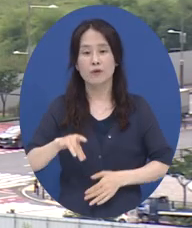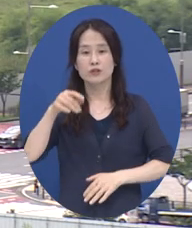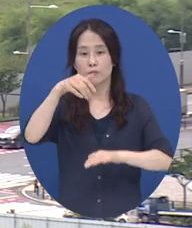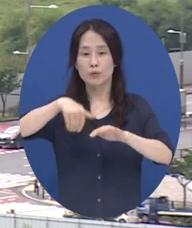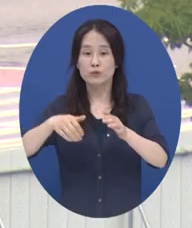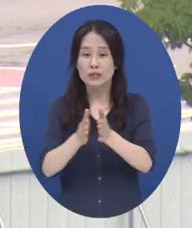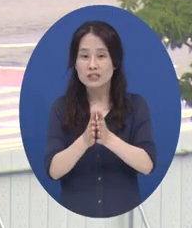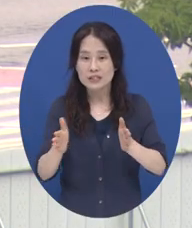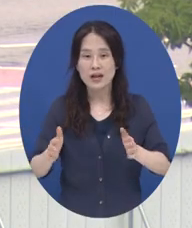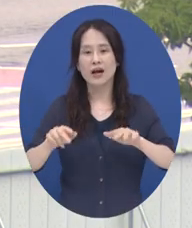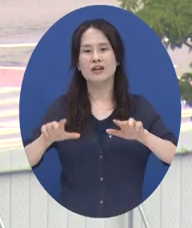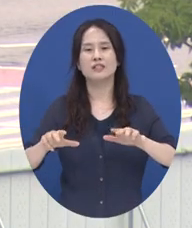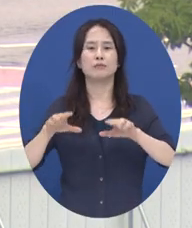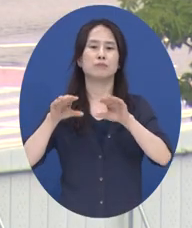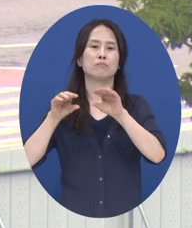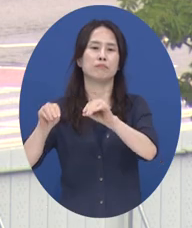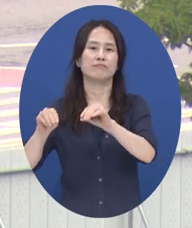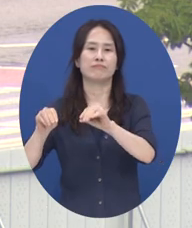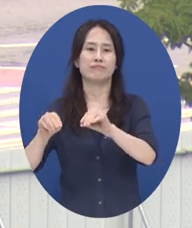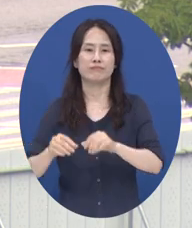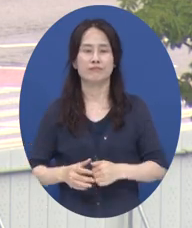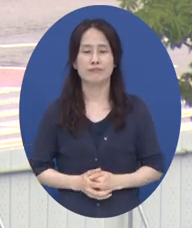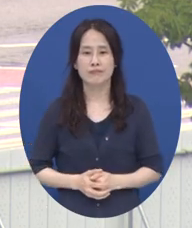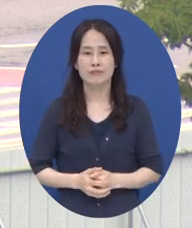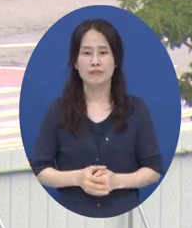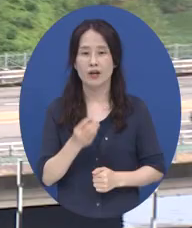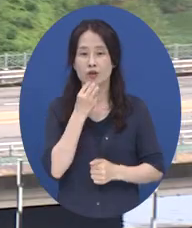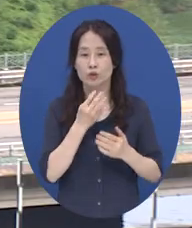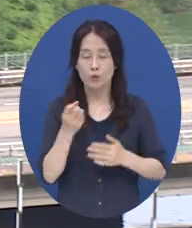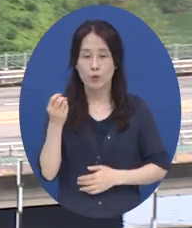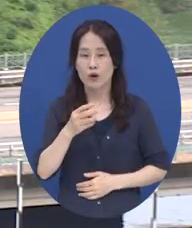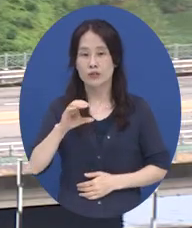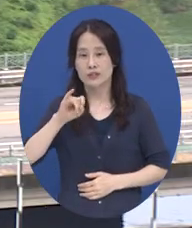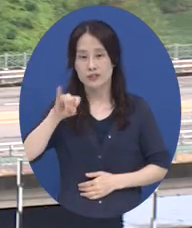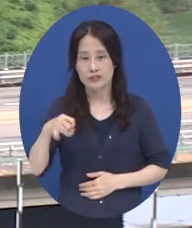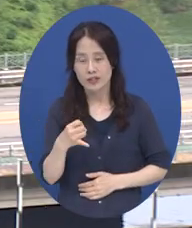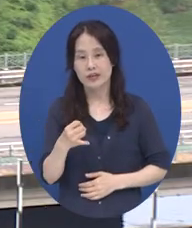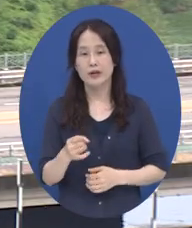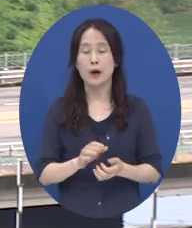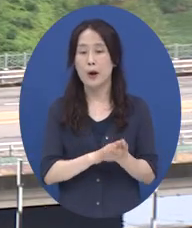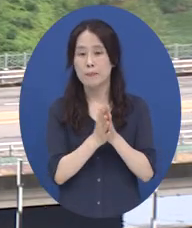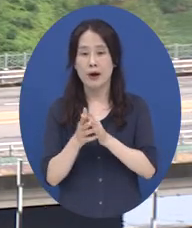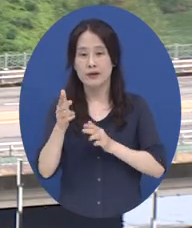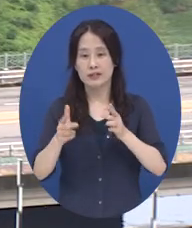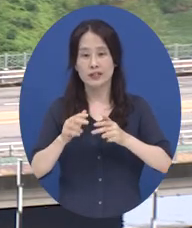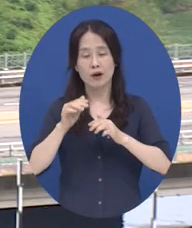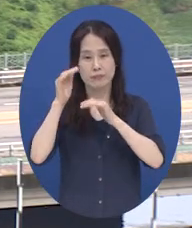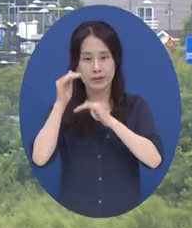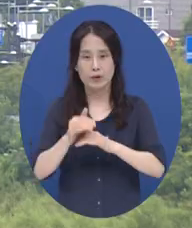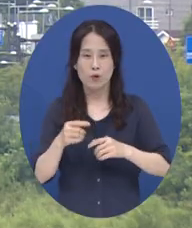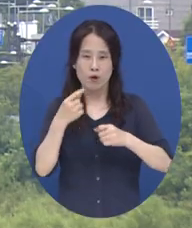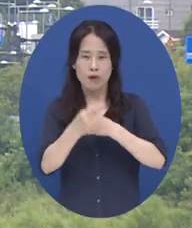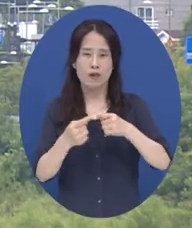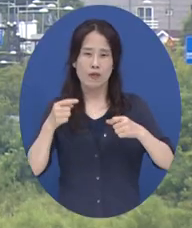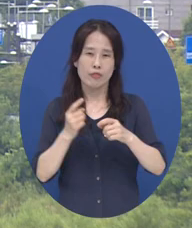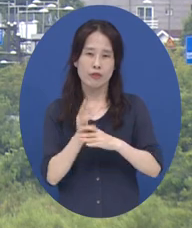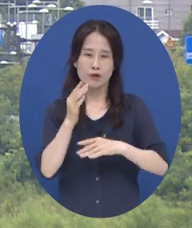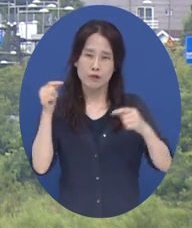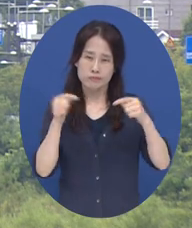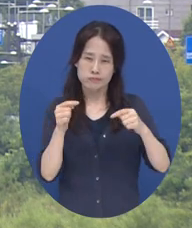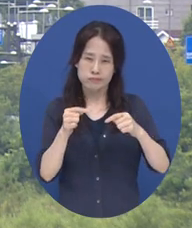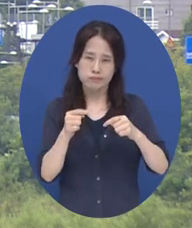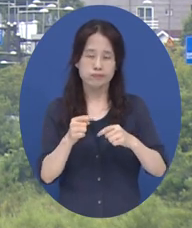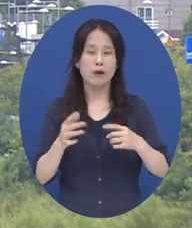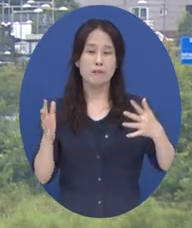후 사실상 중단 상태였습니다. 경기도와 CJ가 변경된 사업 계획을 두고 1년 넘게 협의한 끝에 마침내